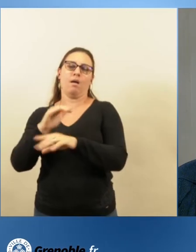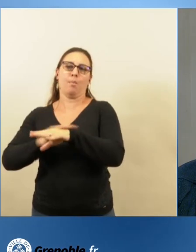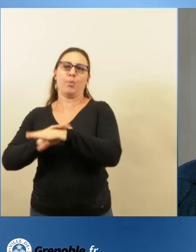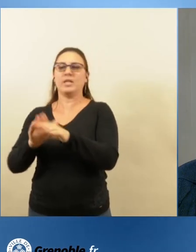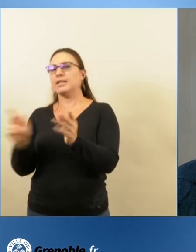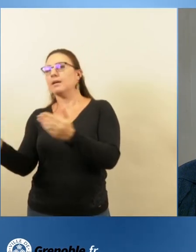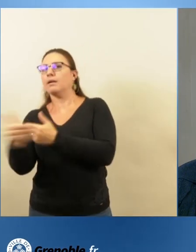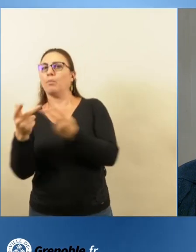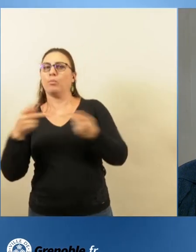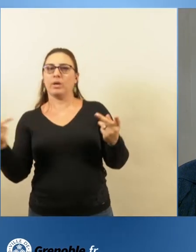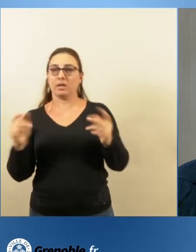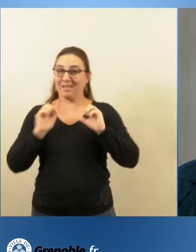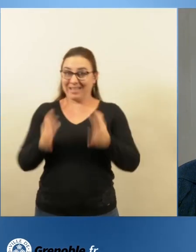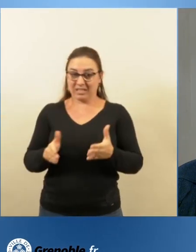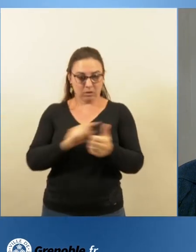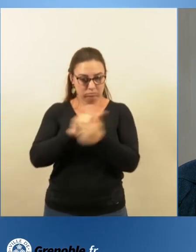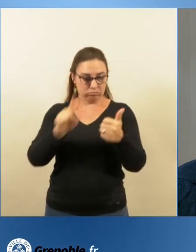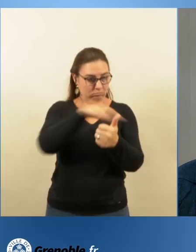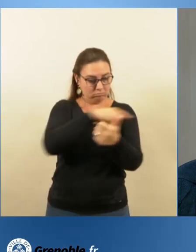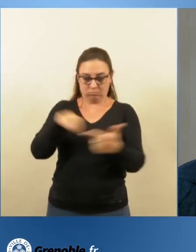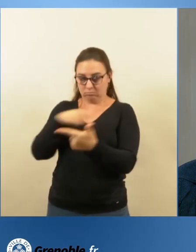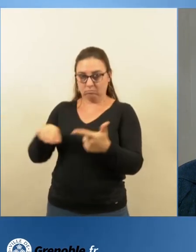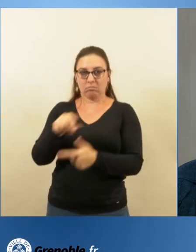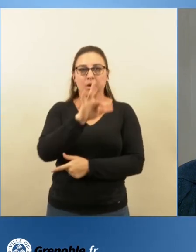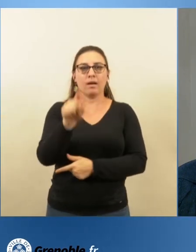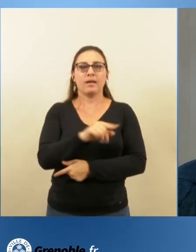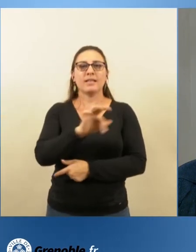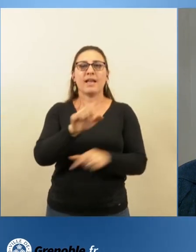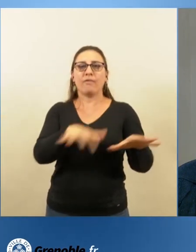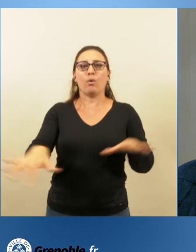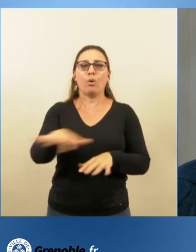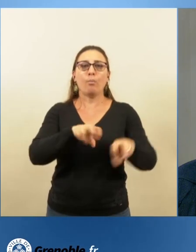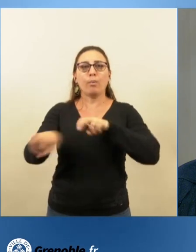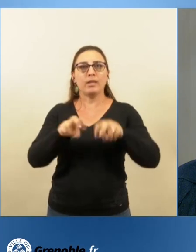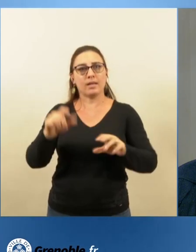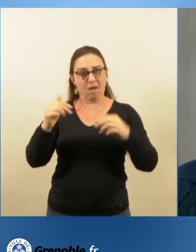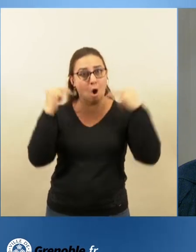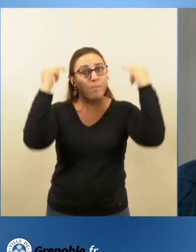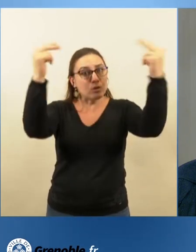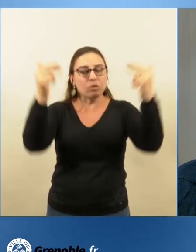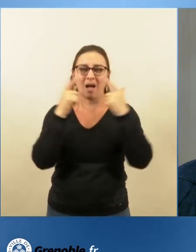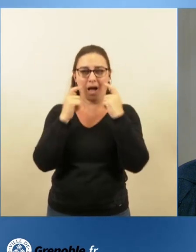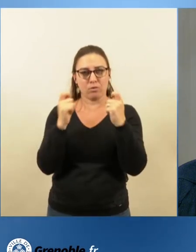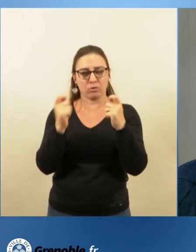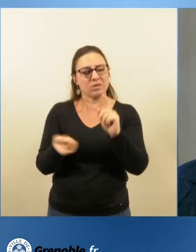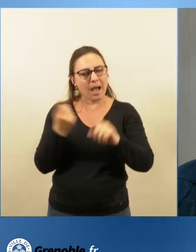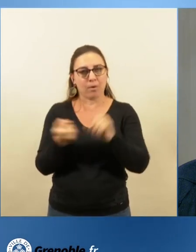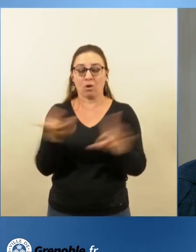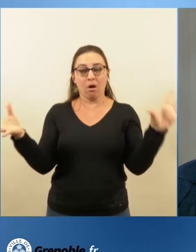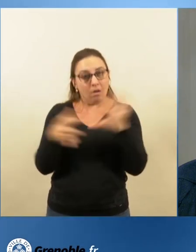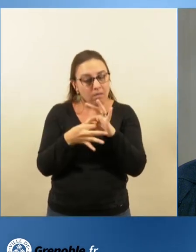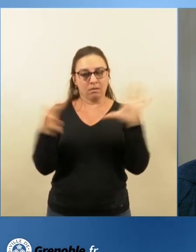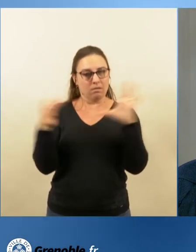avec cet arrêt nous n'avons ni l'un ni l'autre la ZFE articulée à une politique de mobilité ambitieuse et j'insiste pour que les deux soient toujours systématiquement